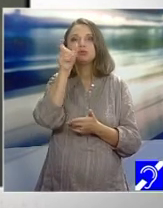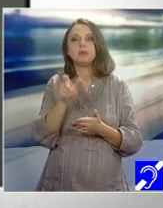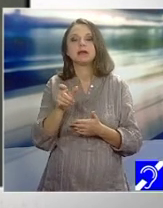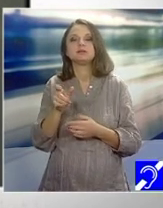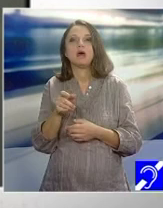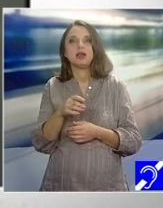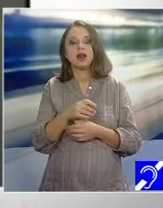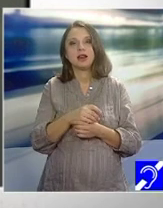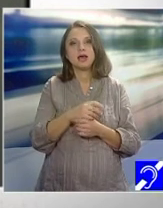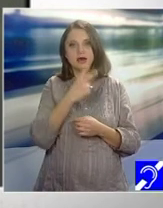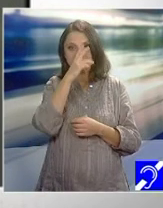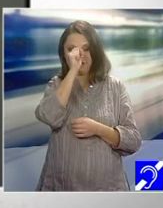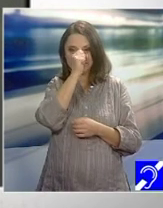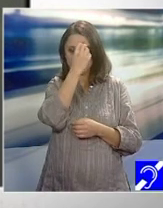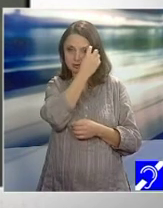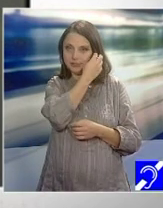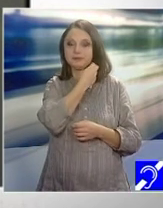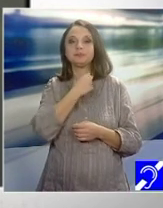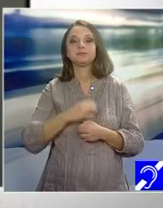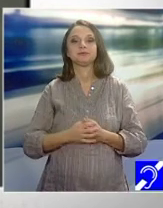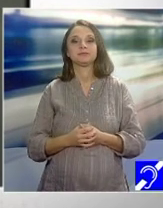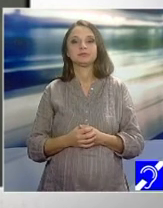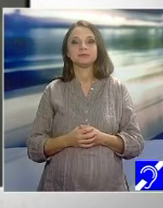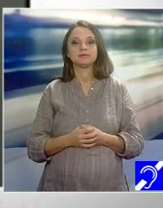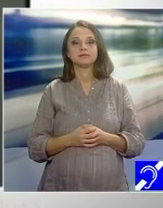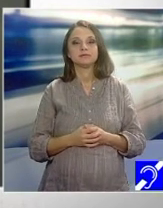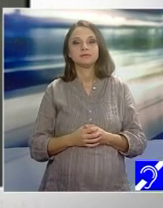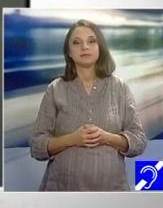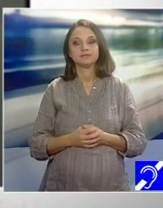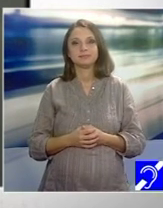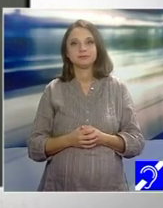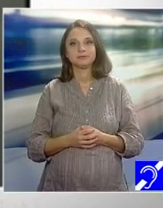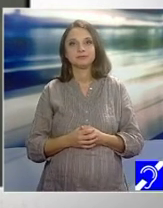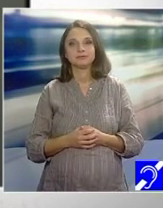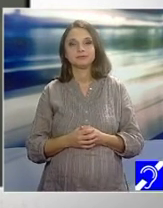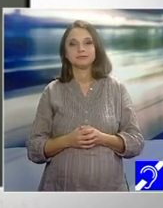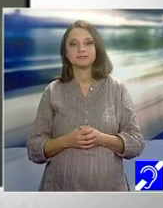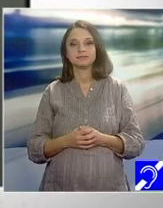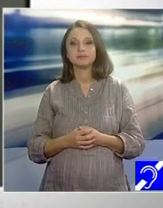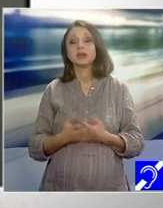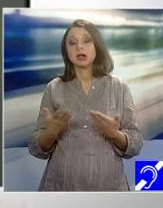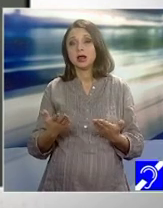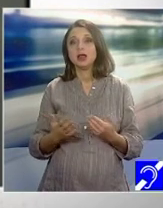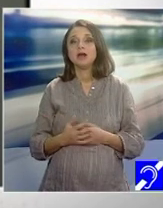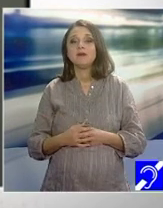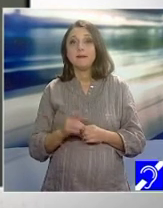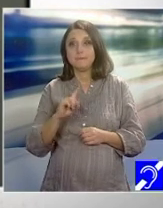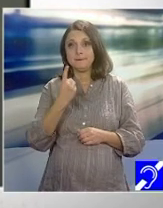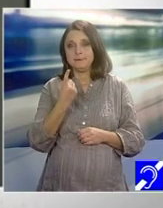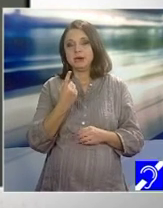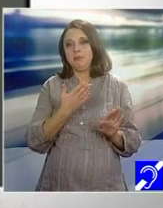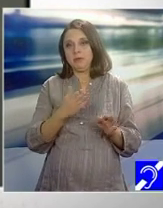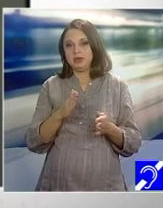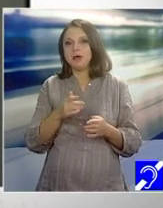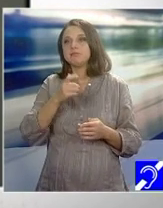Mirabilis anul trecut, și nevăzătorilor, Terra Cognita de anul acesta. Astfel încât, în prima fază, deci